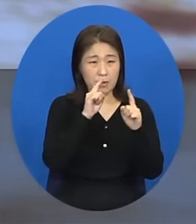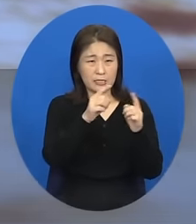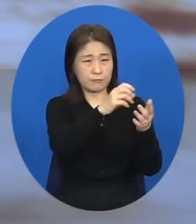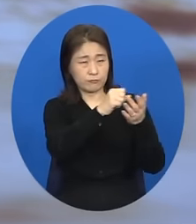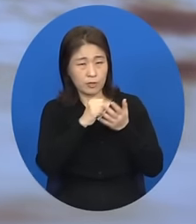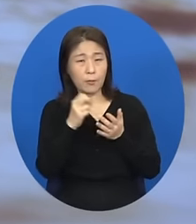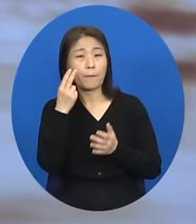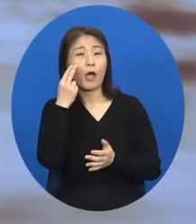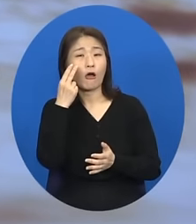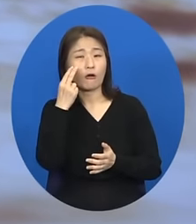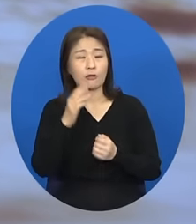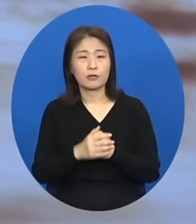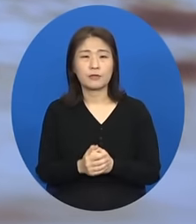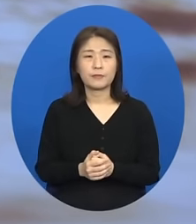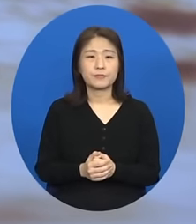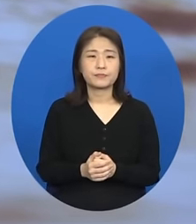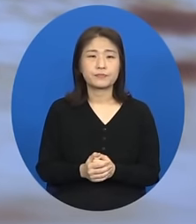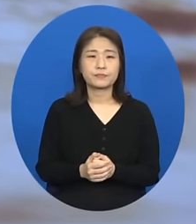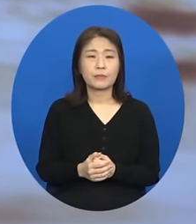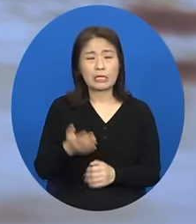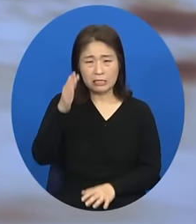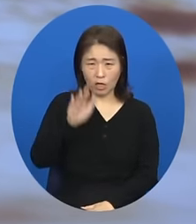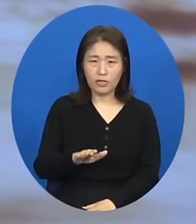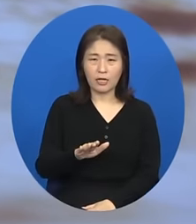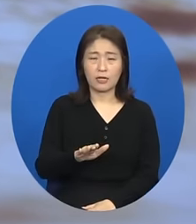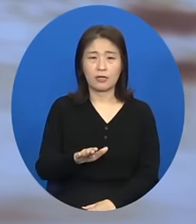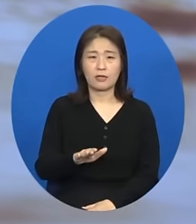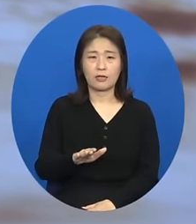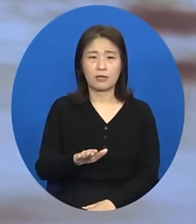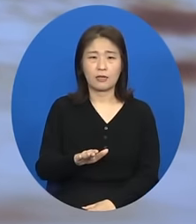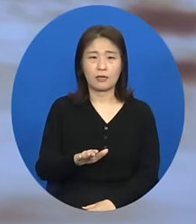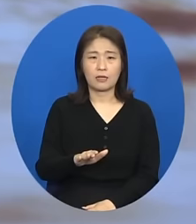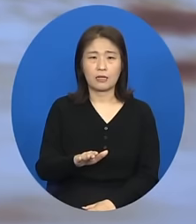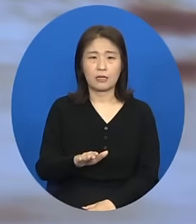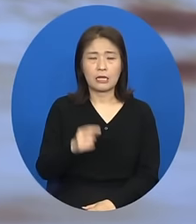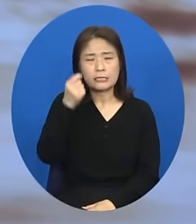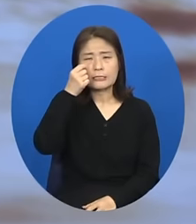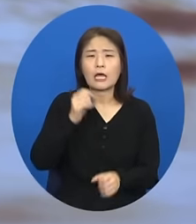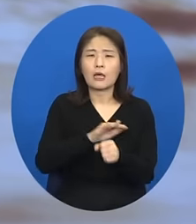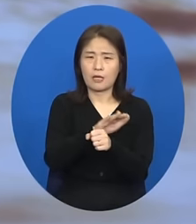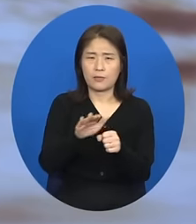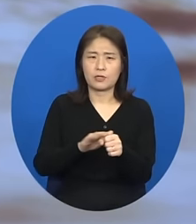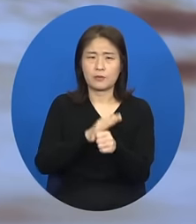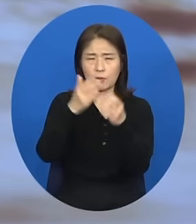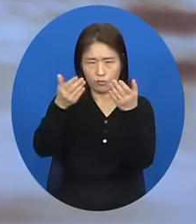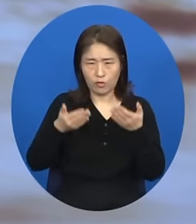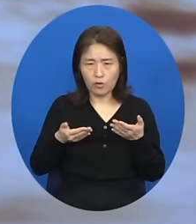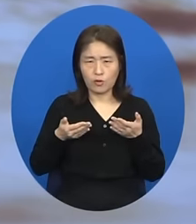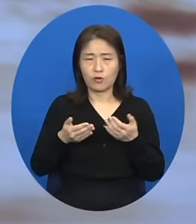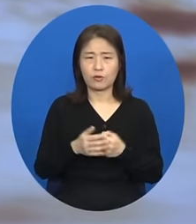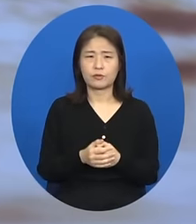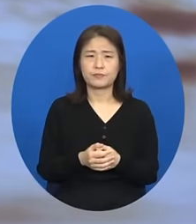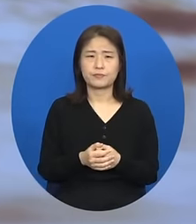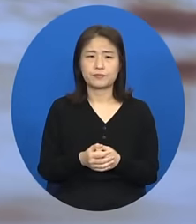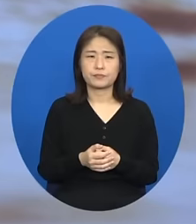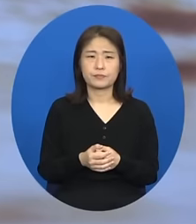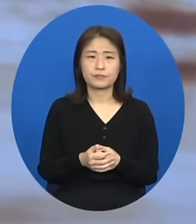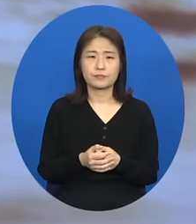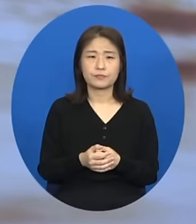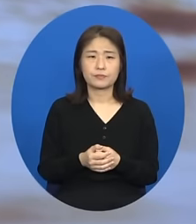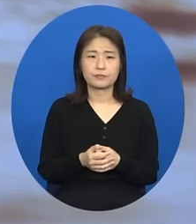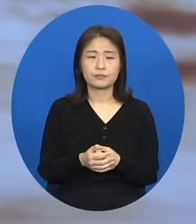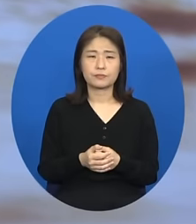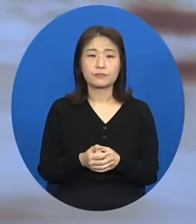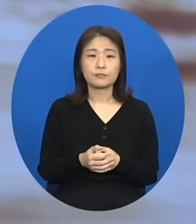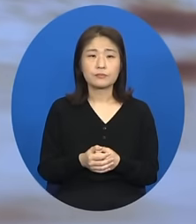그러나 우리 삶에, 그러나 하나님이 자비를 베푸셨습니다. 그러면서 바울은 자기를 용서하고